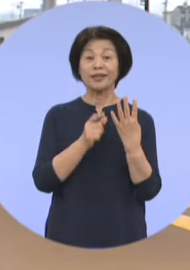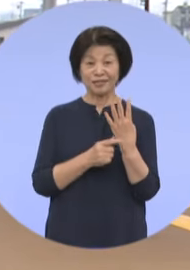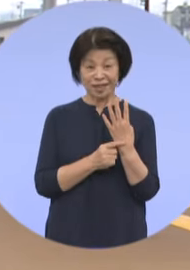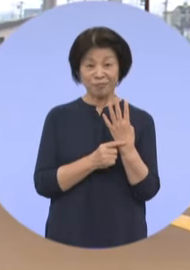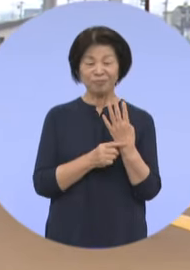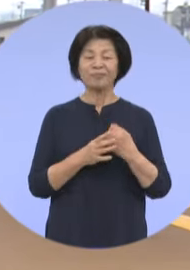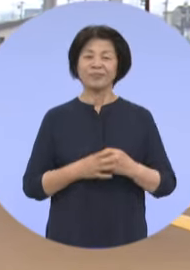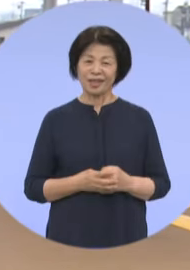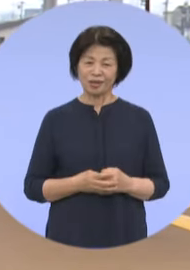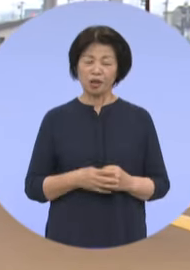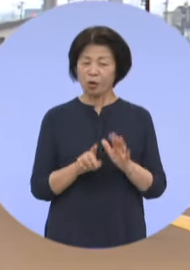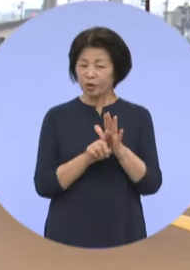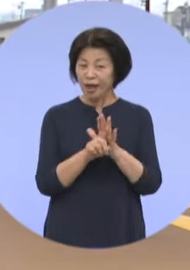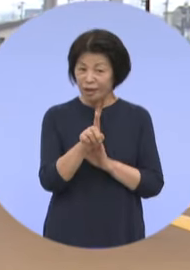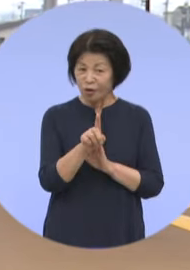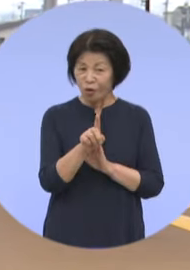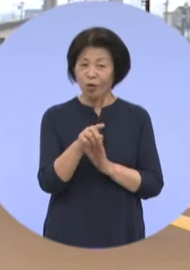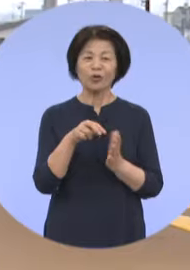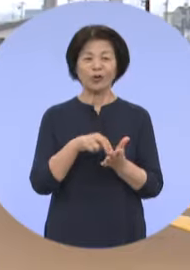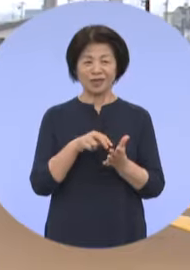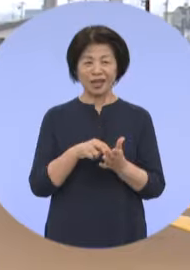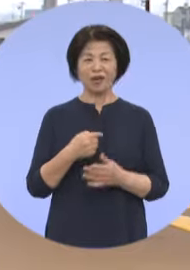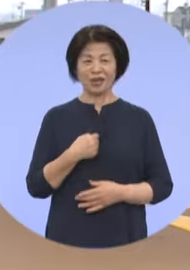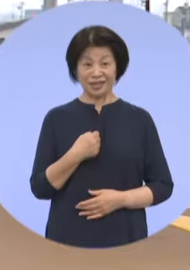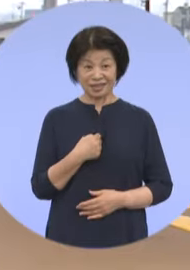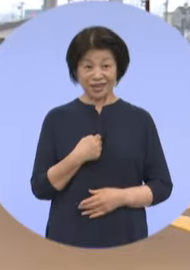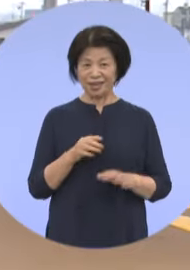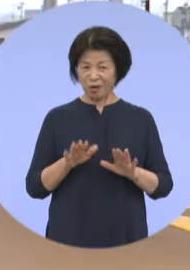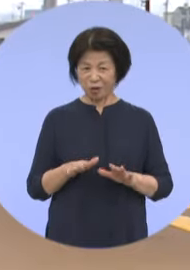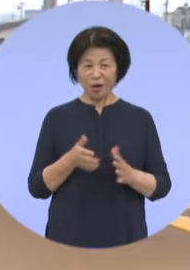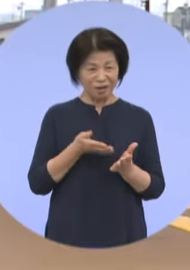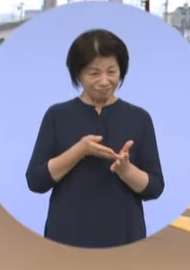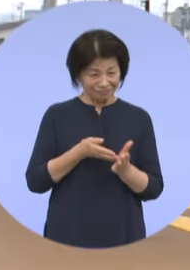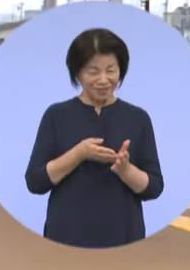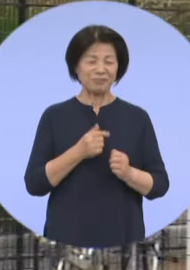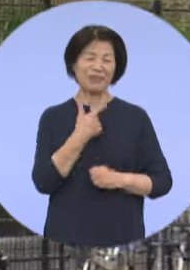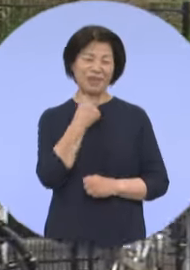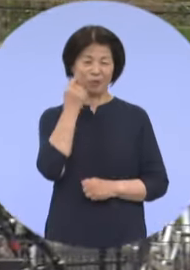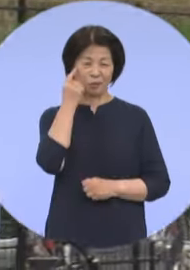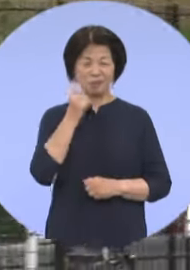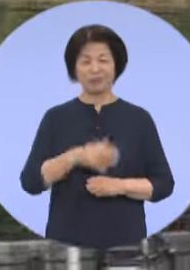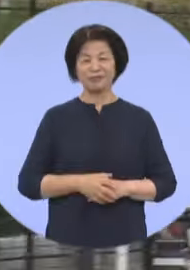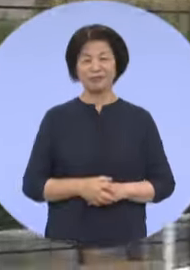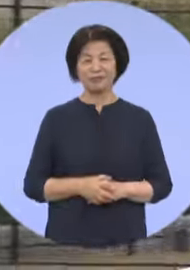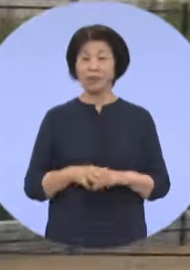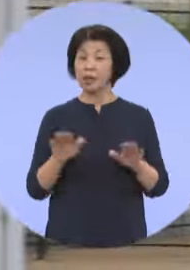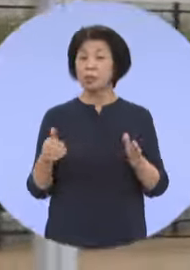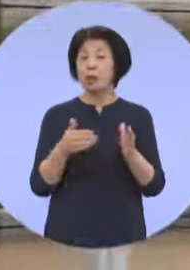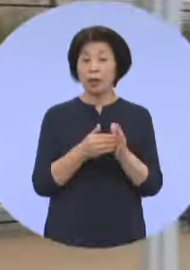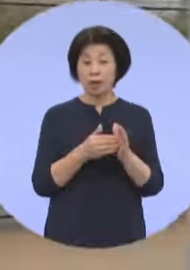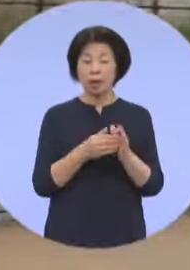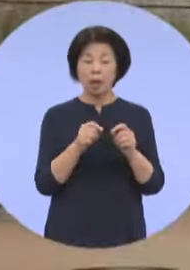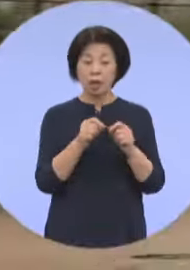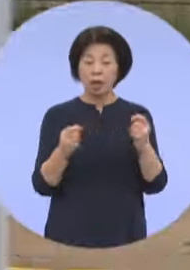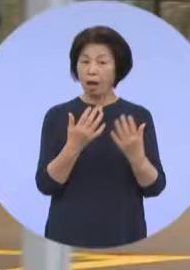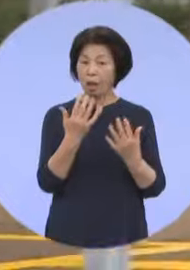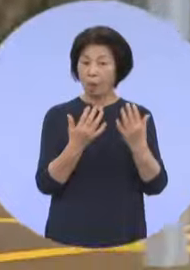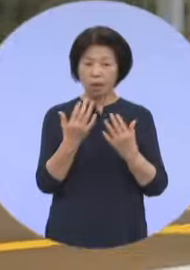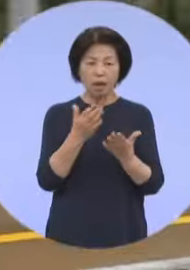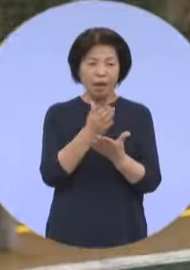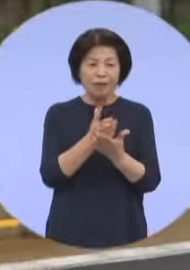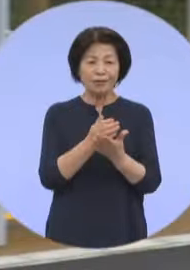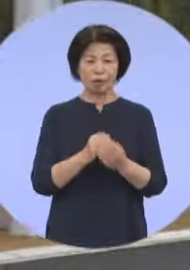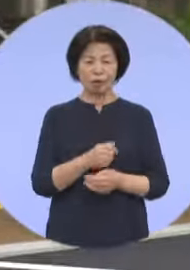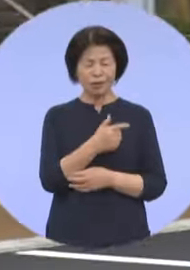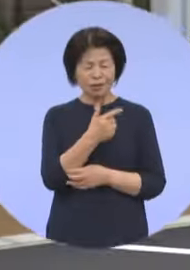で、代表としてですね、今日はお話をさせていただきたいと思います。これまで長森北は非常に